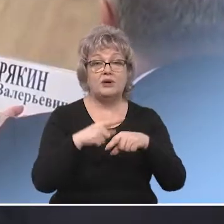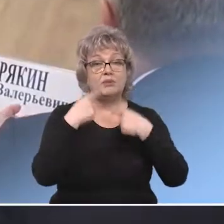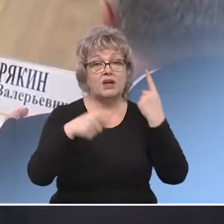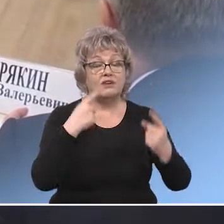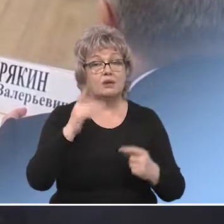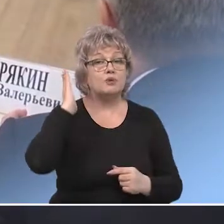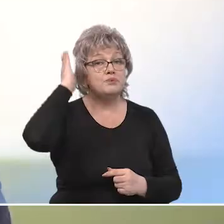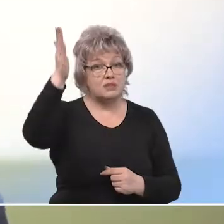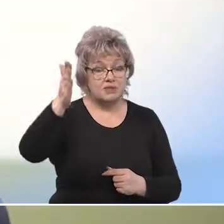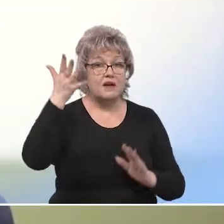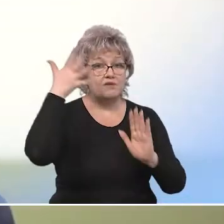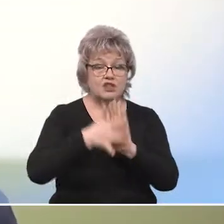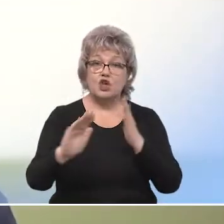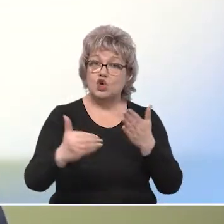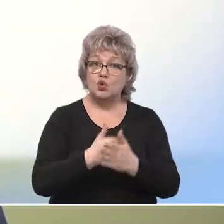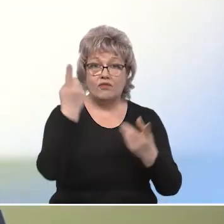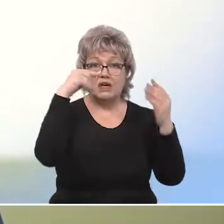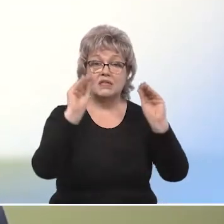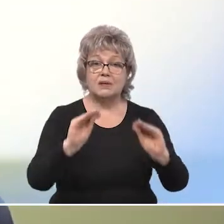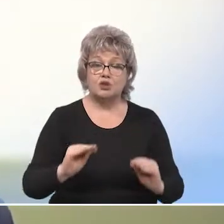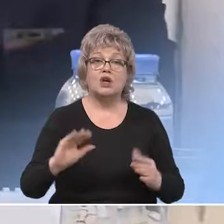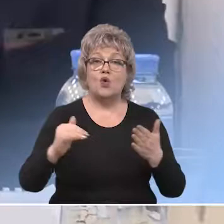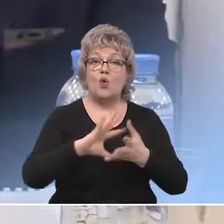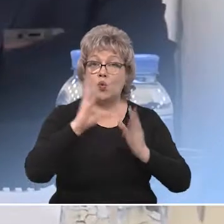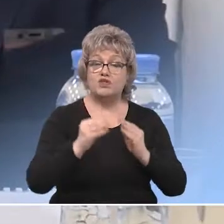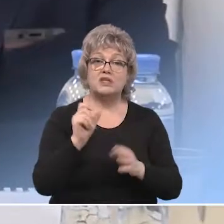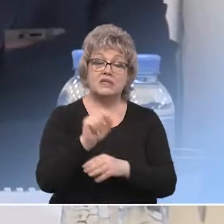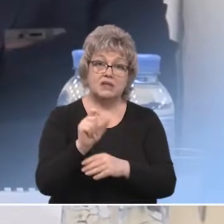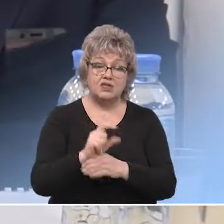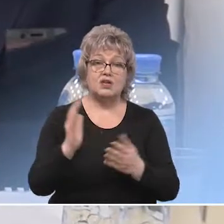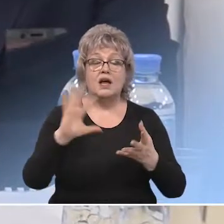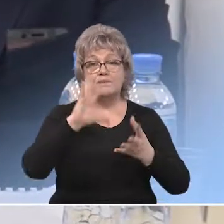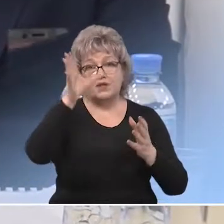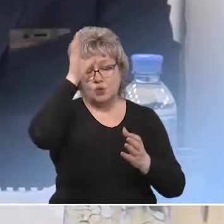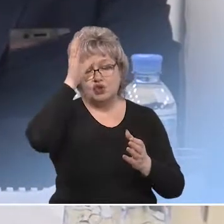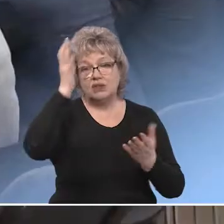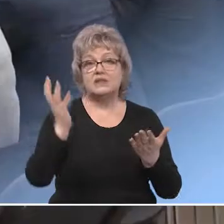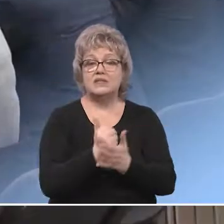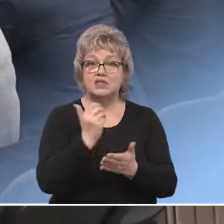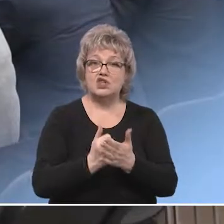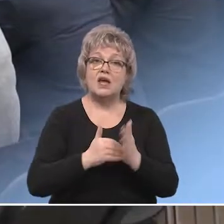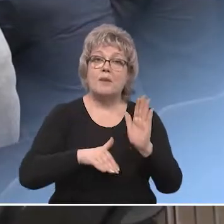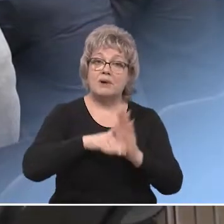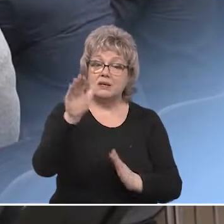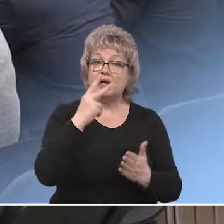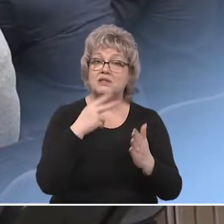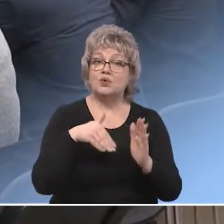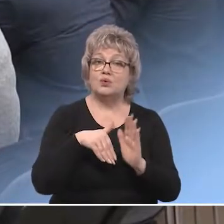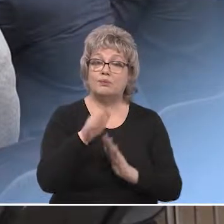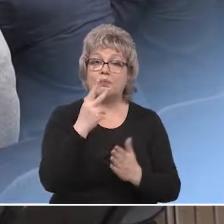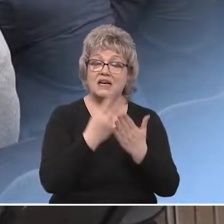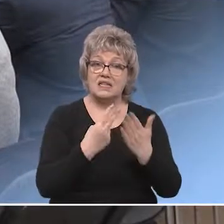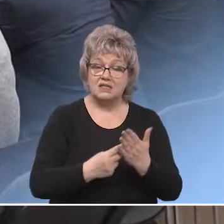на совещании по перспективам внедрения новых разработок. Общая задача – с помощью научных достижений поднимать показатели сельского